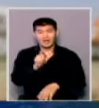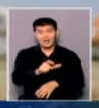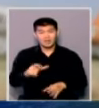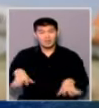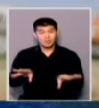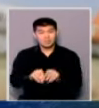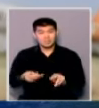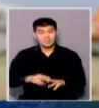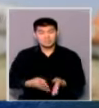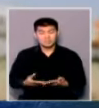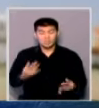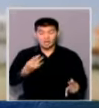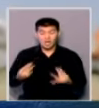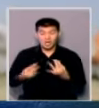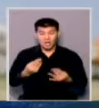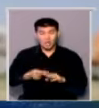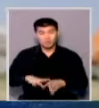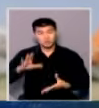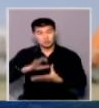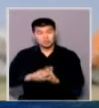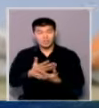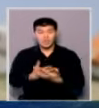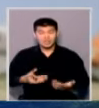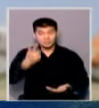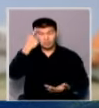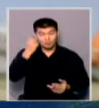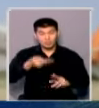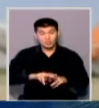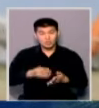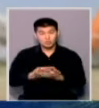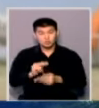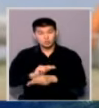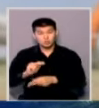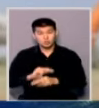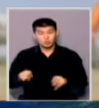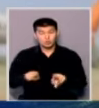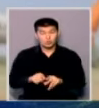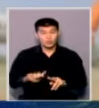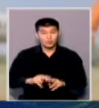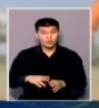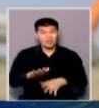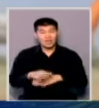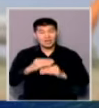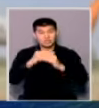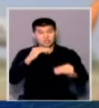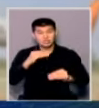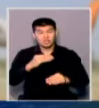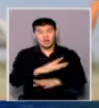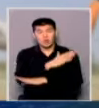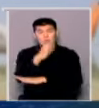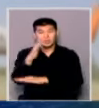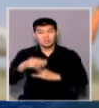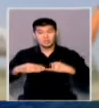адаммен бірге тіл табысуы, әртүрлі командаларды білуге және осындай жазық далаларда, орман